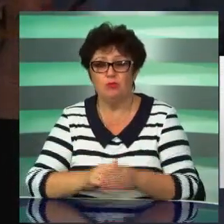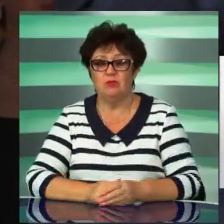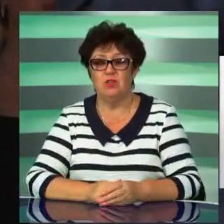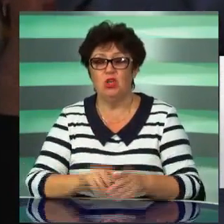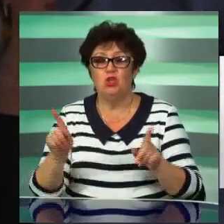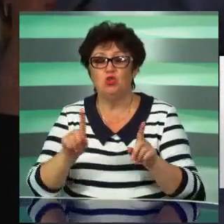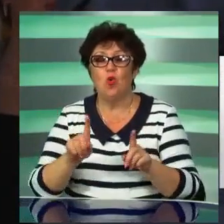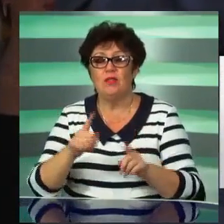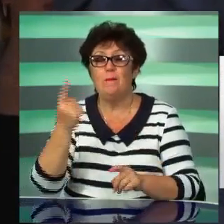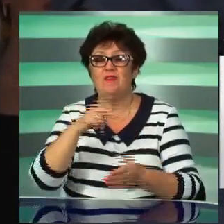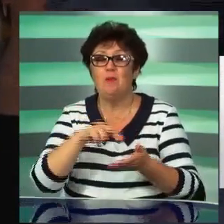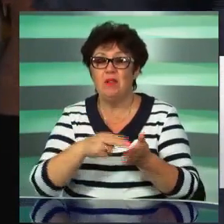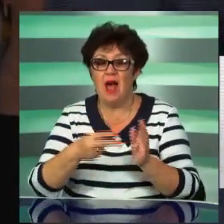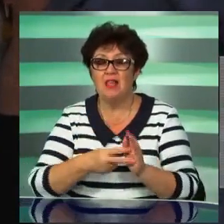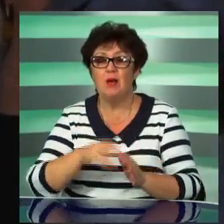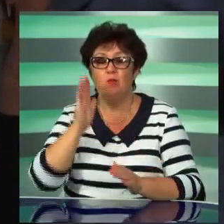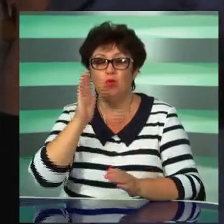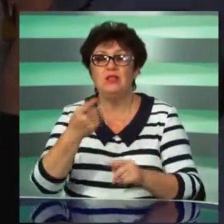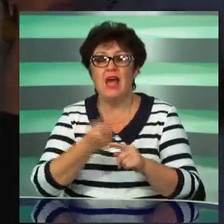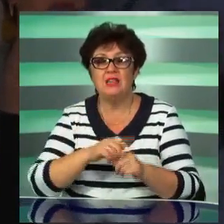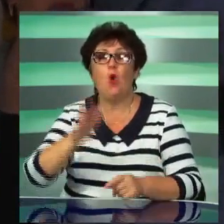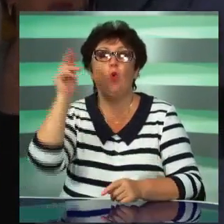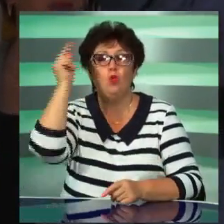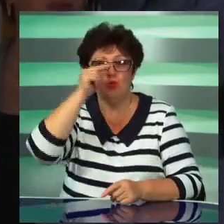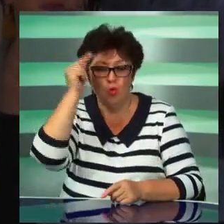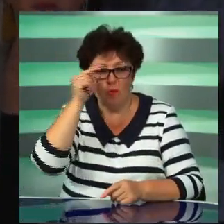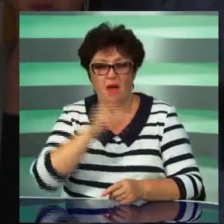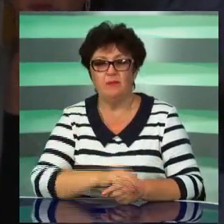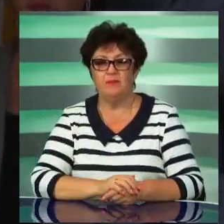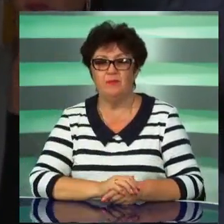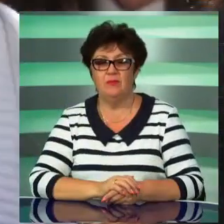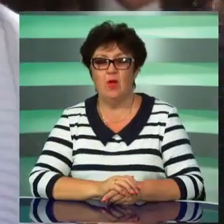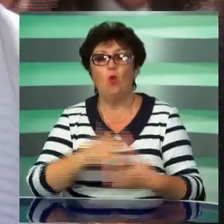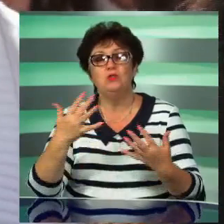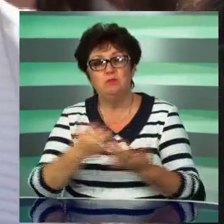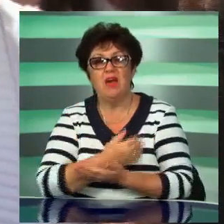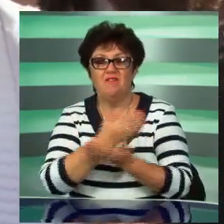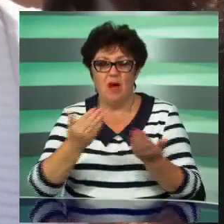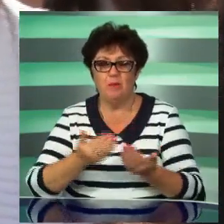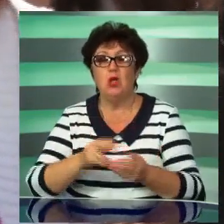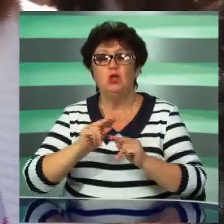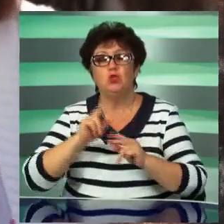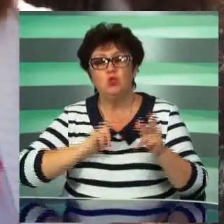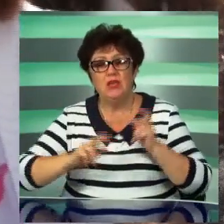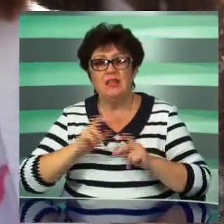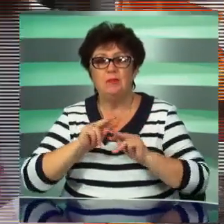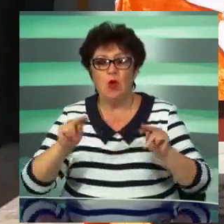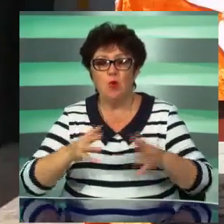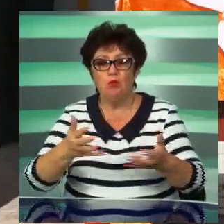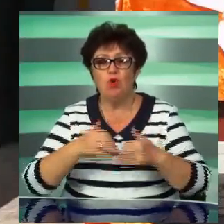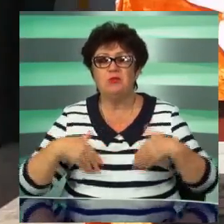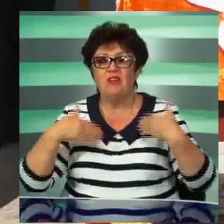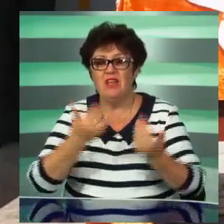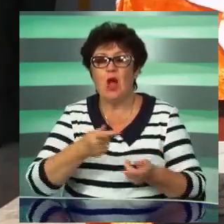что на первом плане у вас будет эта учеба. Успехов вам! Студенты и педагоги получают поздравления